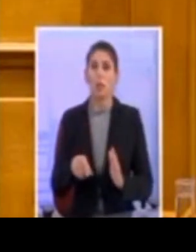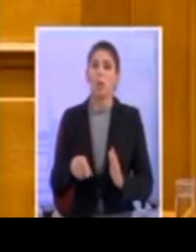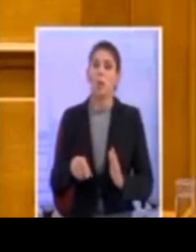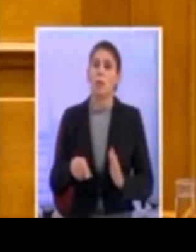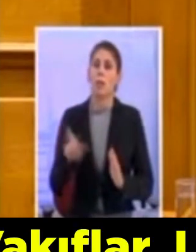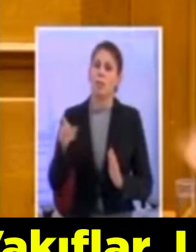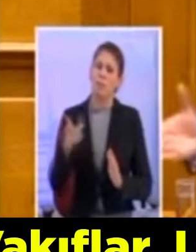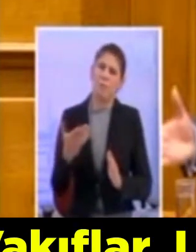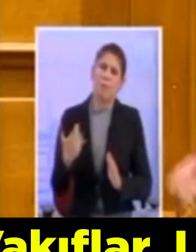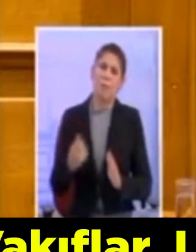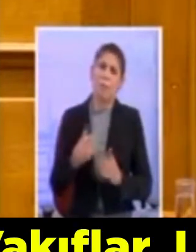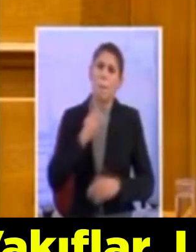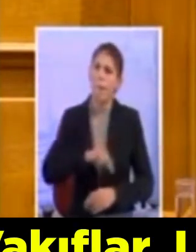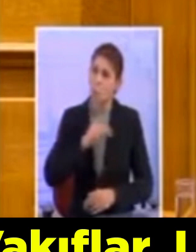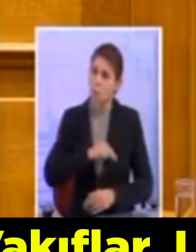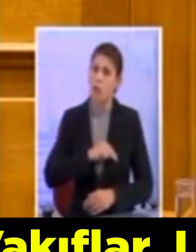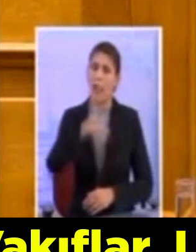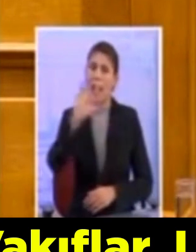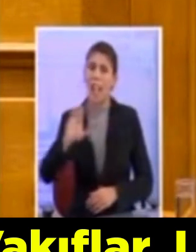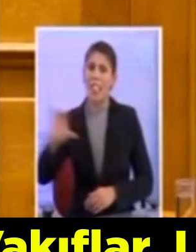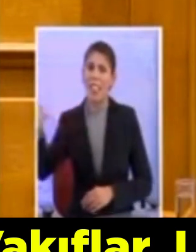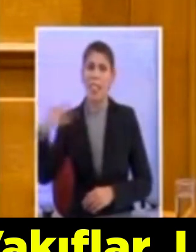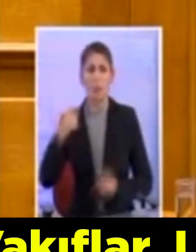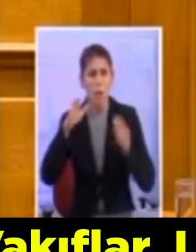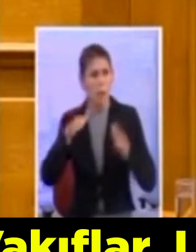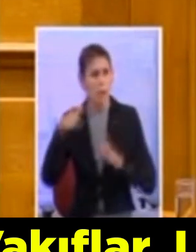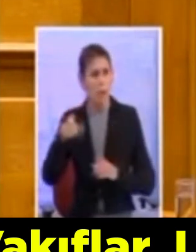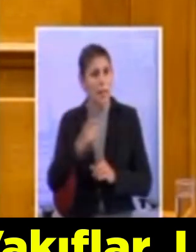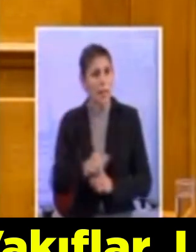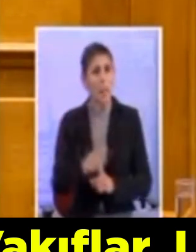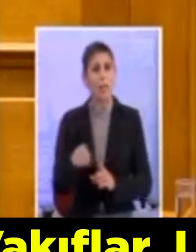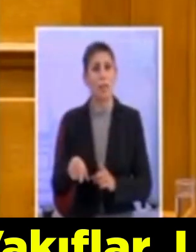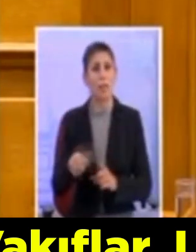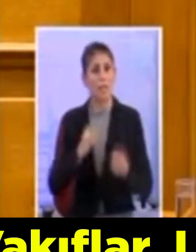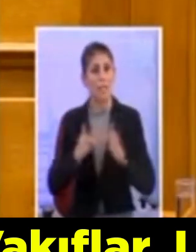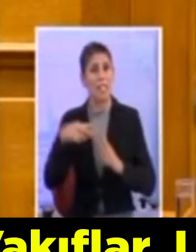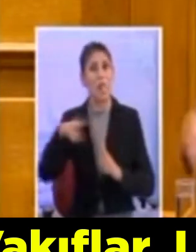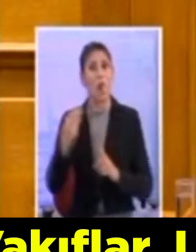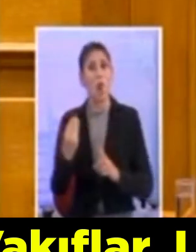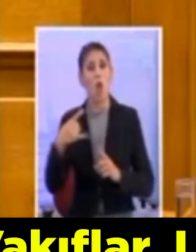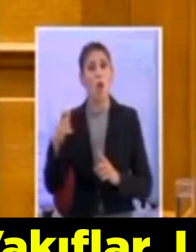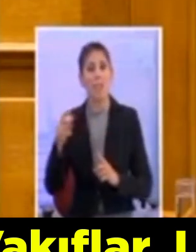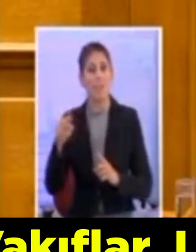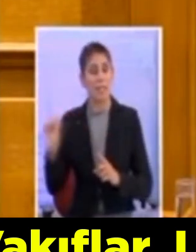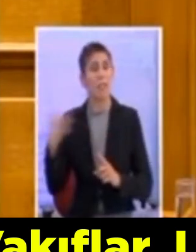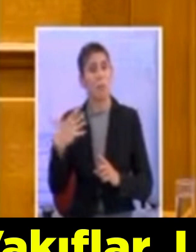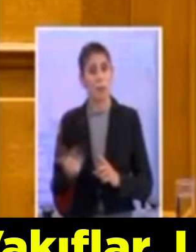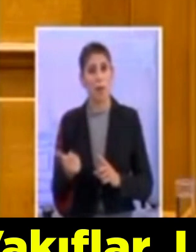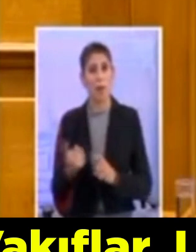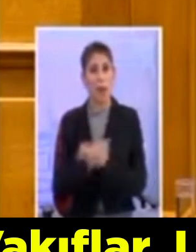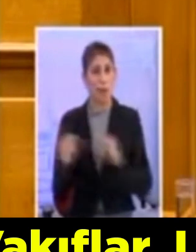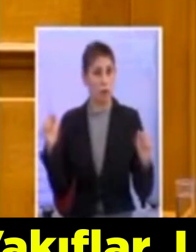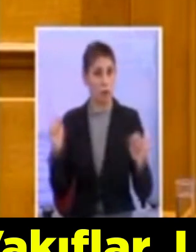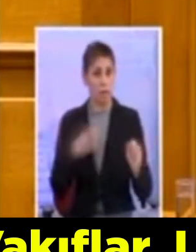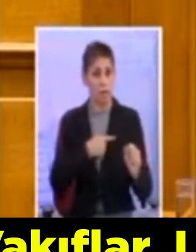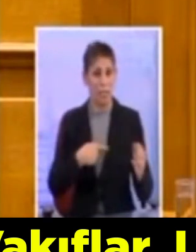Θράκης που ιδρύθηκαν και υπάρχουν βάσει του ειδικού καθεστώτος δυνάμεις συνθήκης Λοζάνης και έχουν αυτονομία και αυτοτέλεια ως προς τη